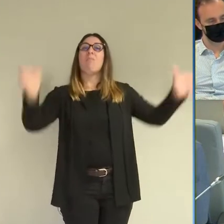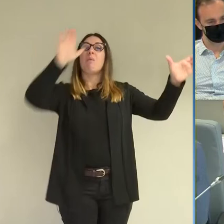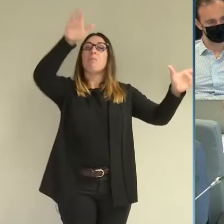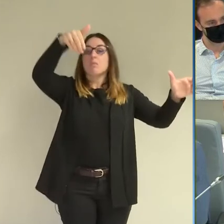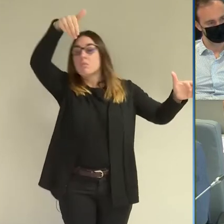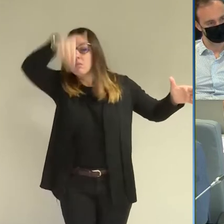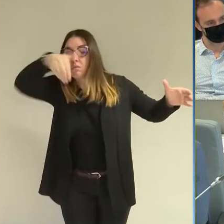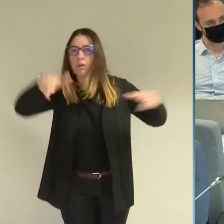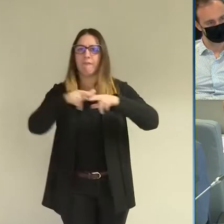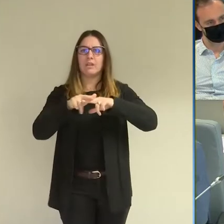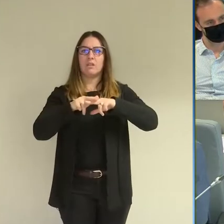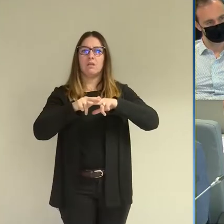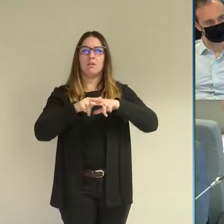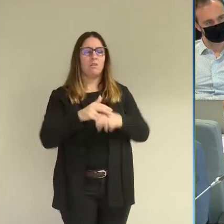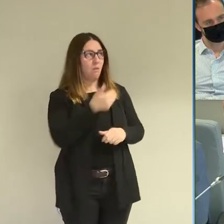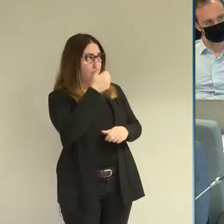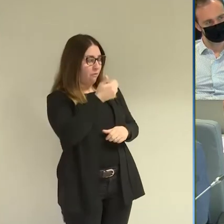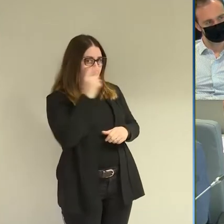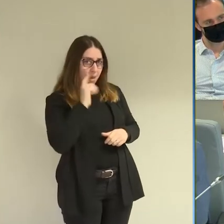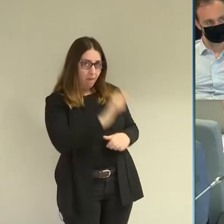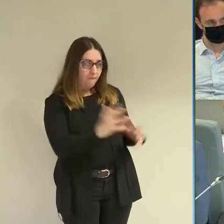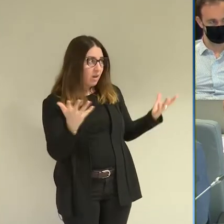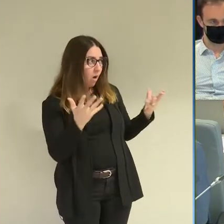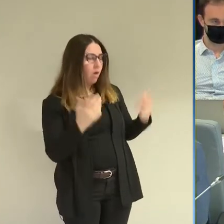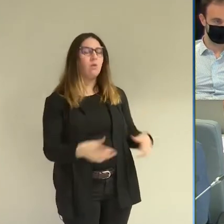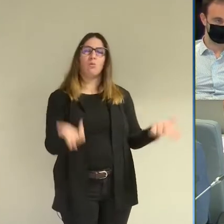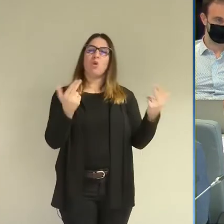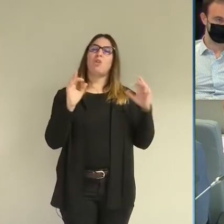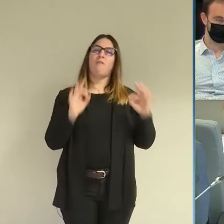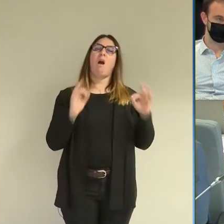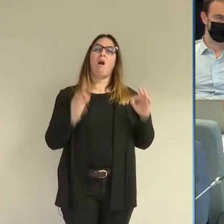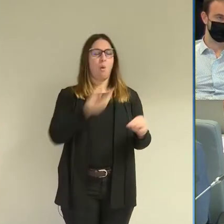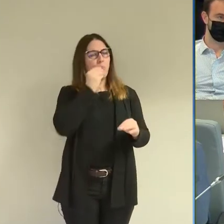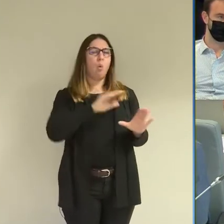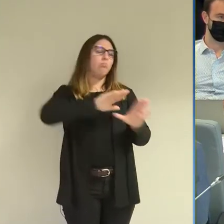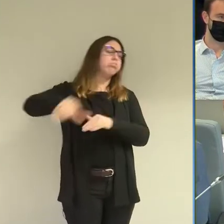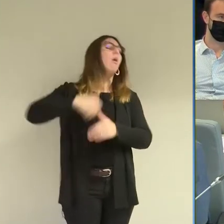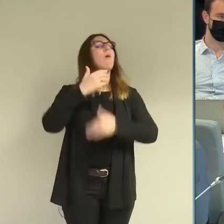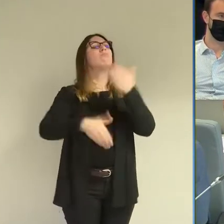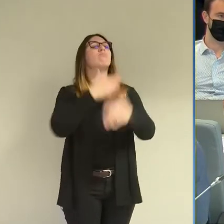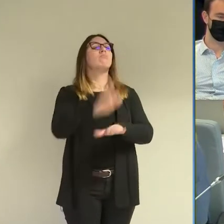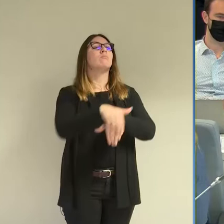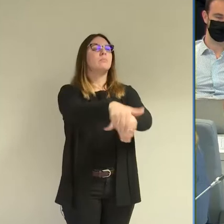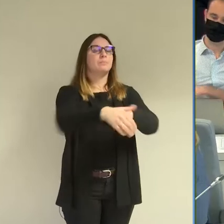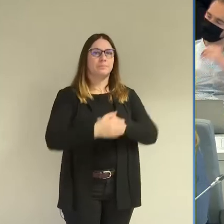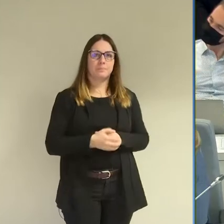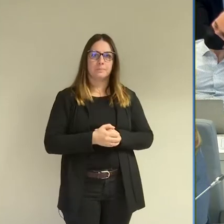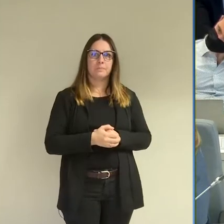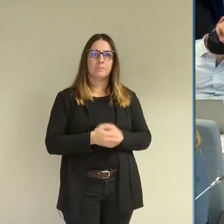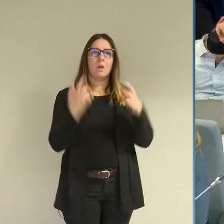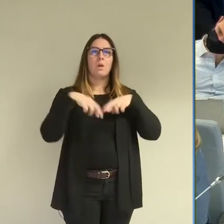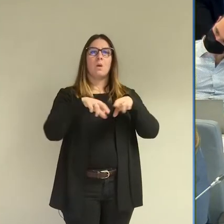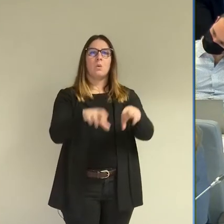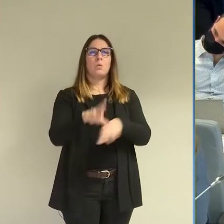quelle est votre position monsieur le maire tout va bien circulez ya rien à voir revenons vers la rue rené lesage